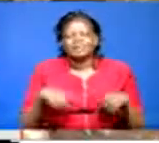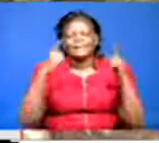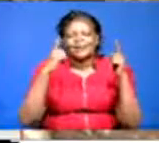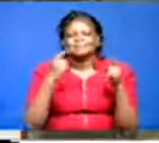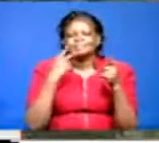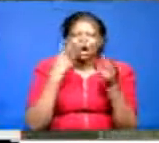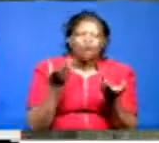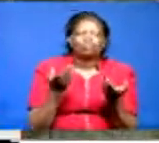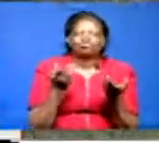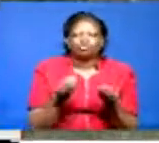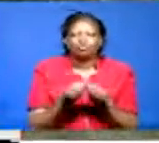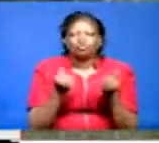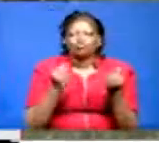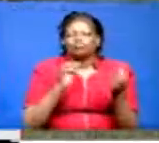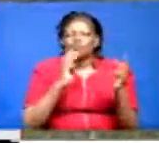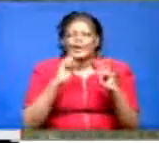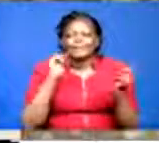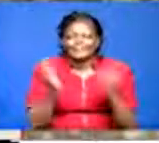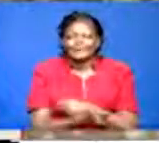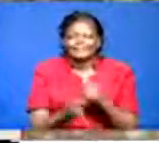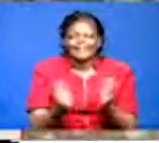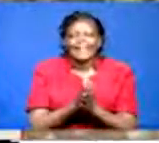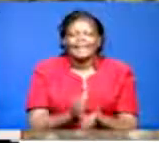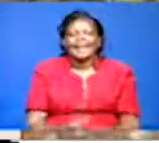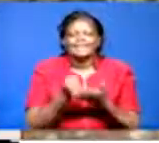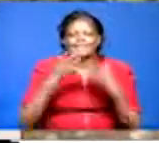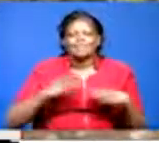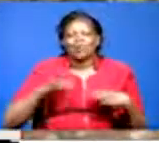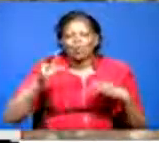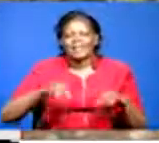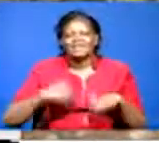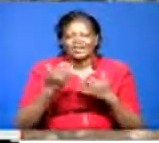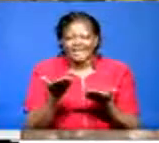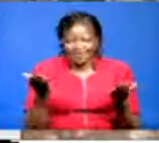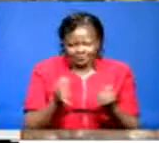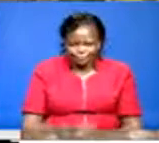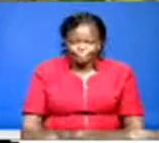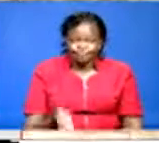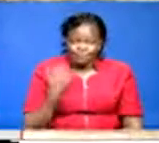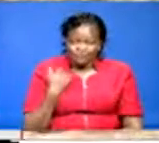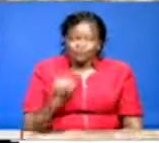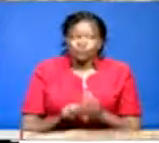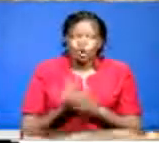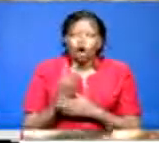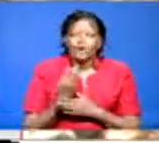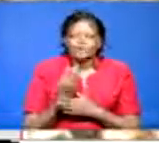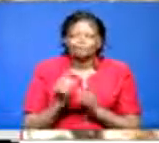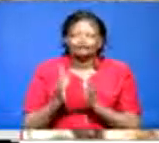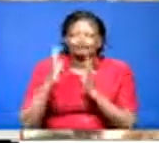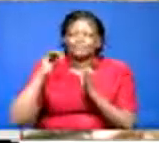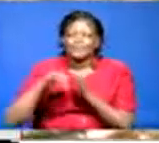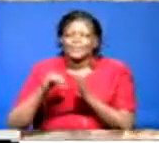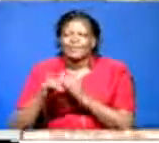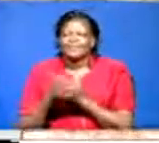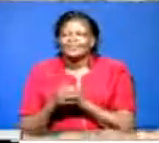na mabadiliko ya hali ya anga pamoja na kuwasaidia wakazi wa eneo hilo. Wamekuwa wakikuza msitu huo kwa kupanda miche